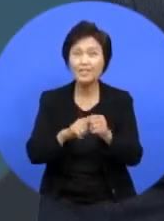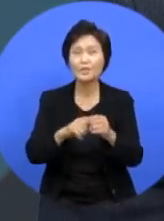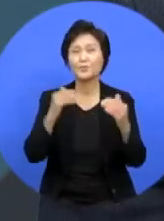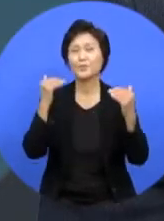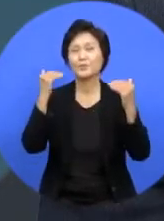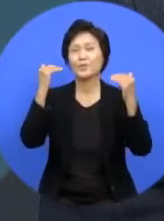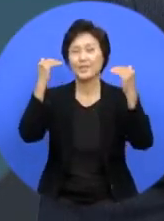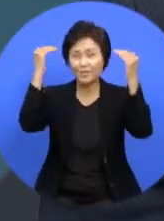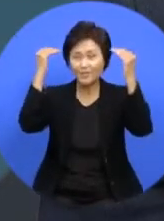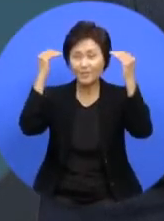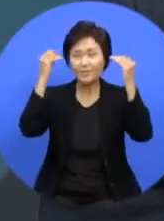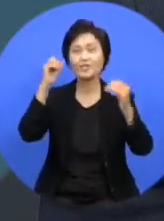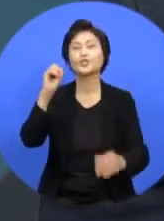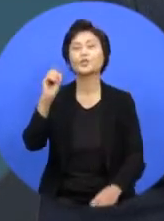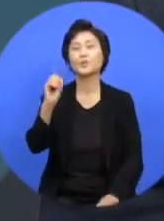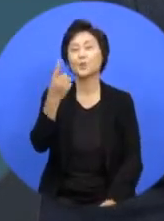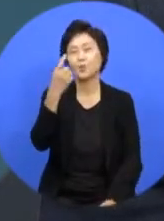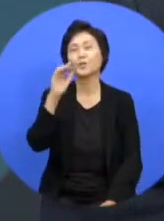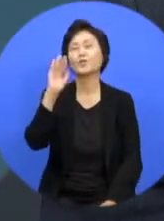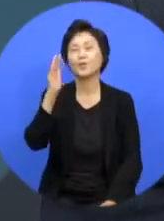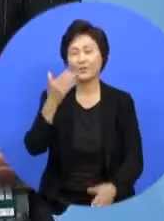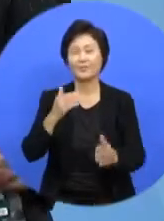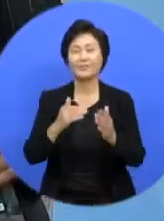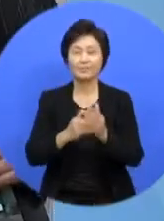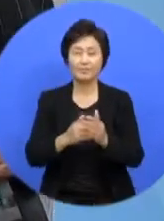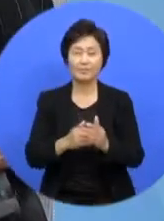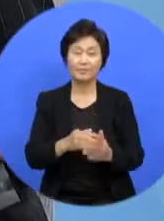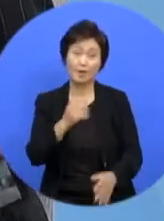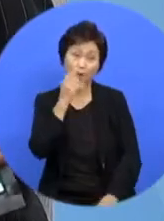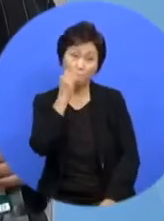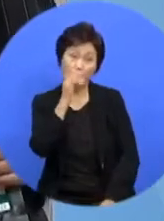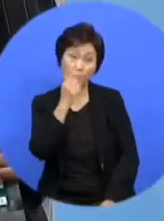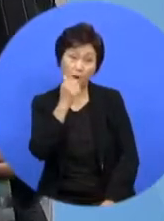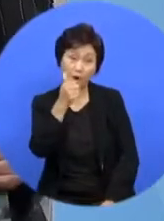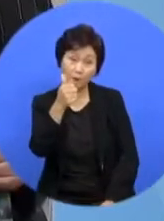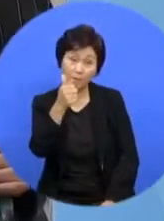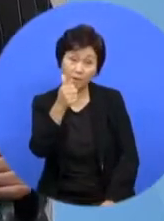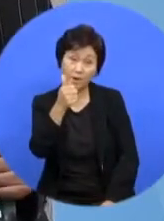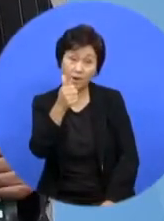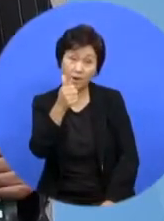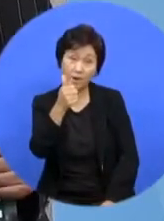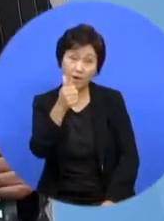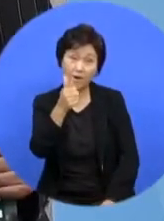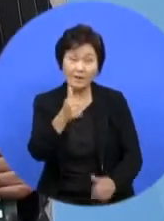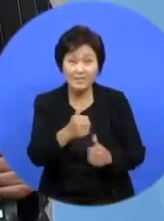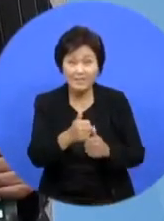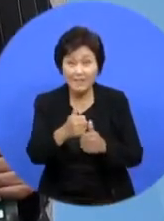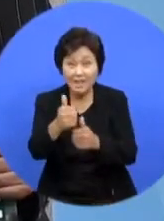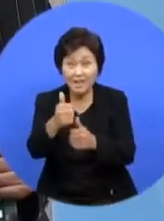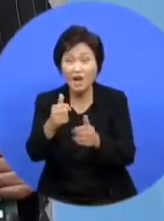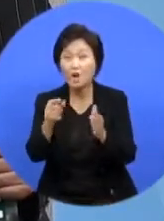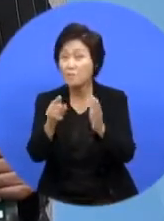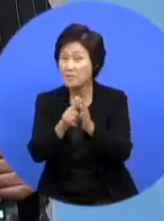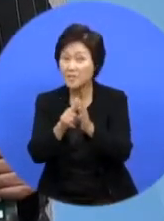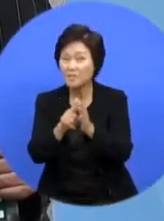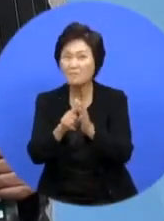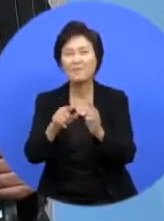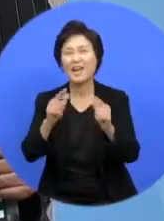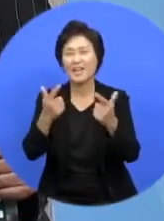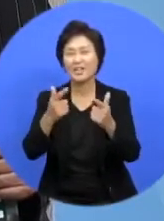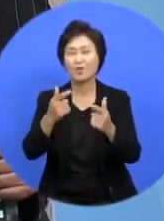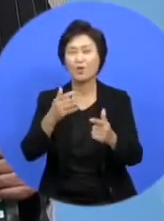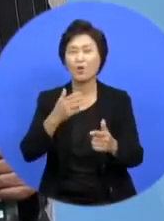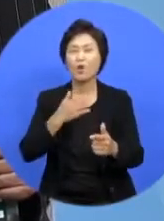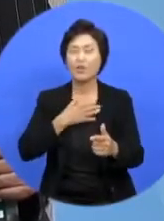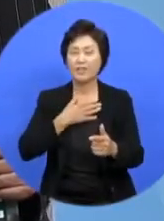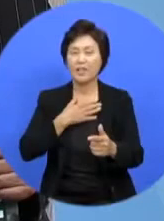있는 계기가 됐던 것 같아요. 엄마 아빠가 계속 어떻게 보면은 엄마 아빠를 쫓아갔던 신앙에서 그럼, 이제 나의 신앙을